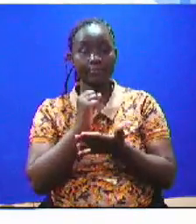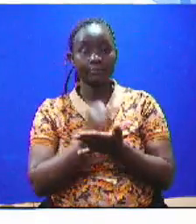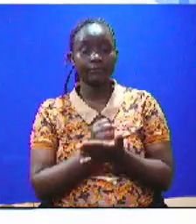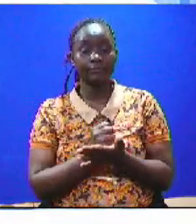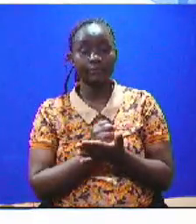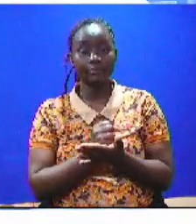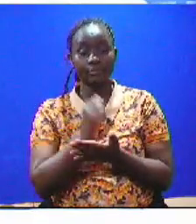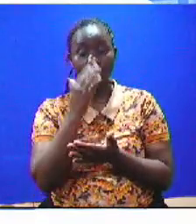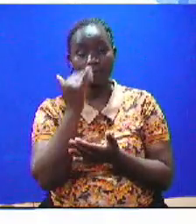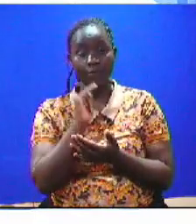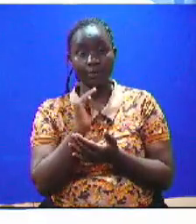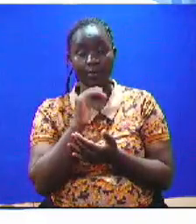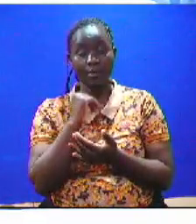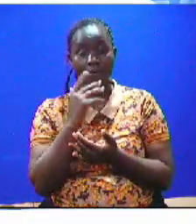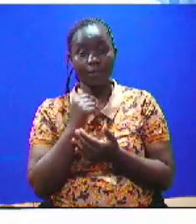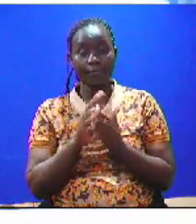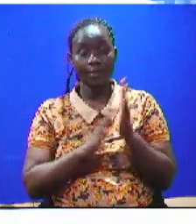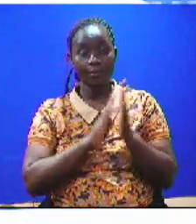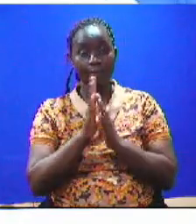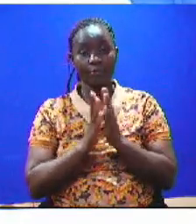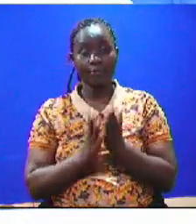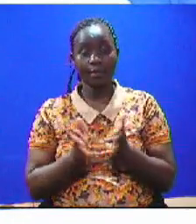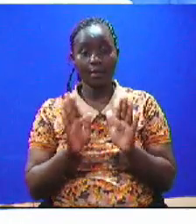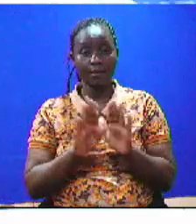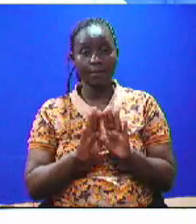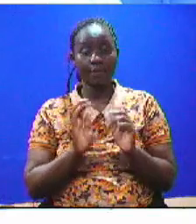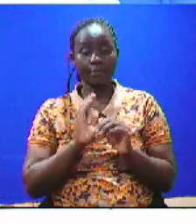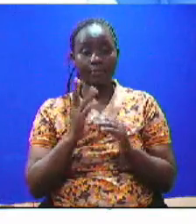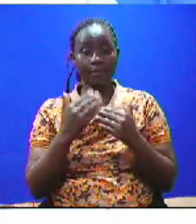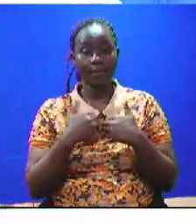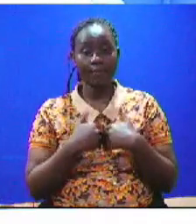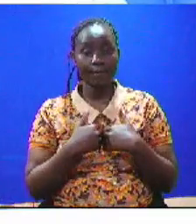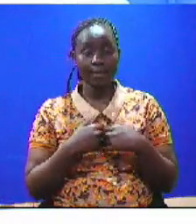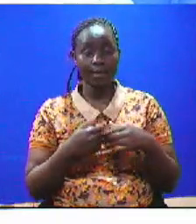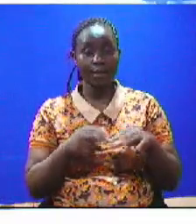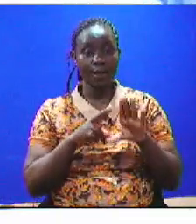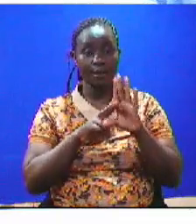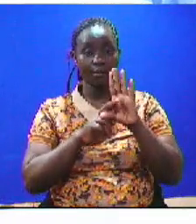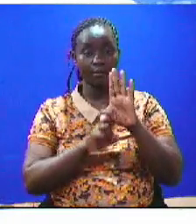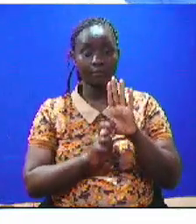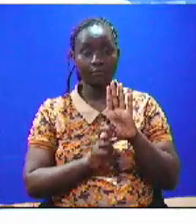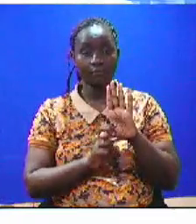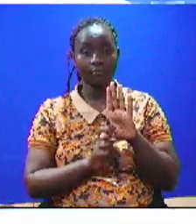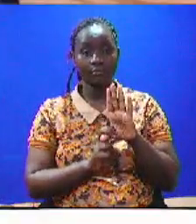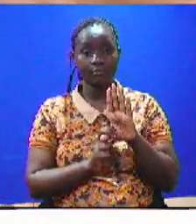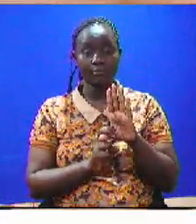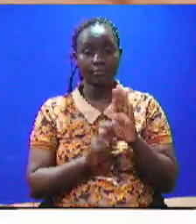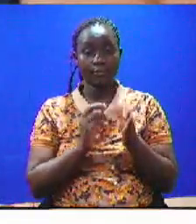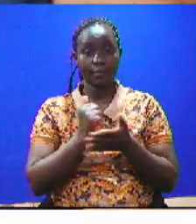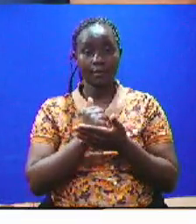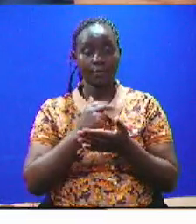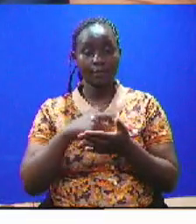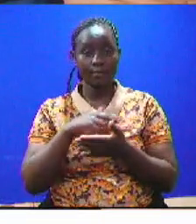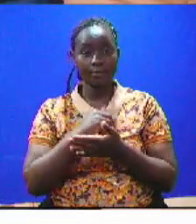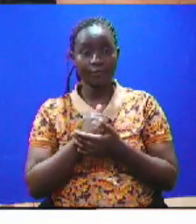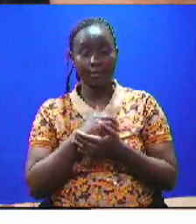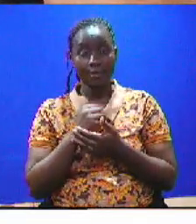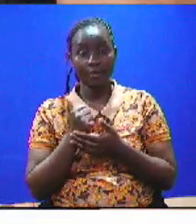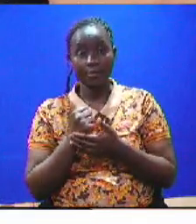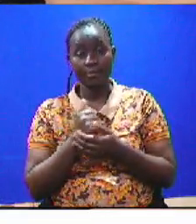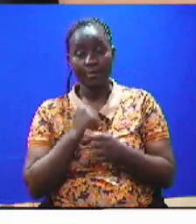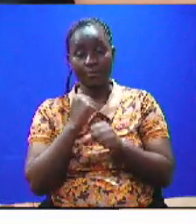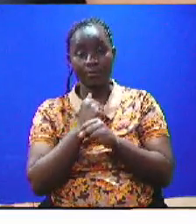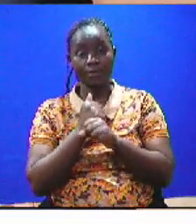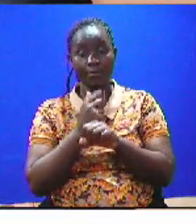asenge nchiyumu ndiyo kore kande twanyore birogo bibo chibotokonya ande bitomukia